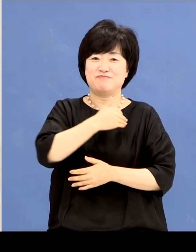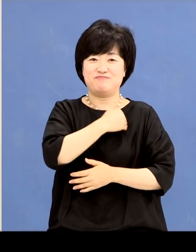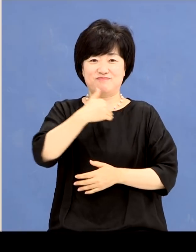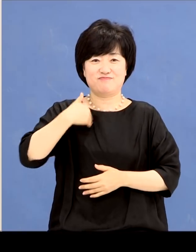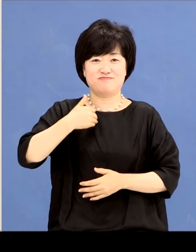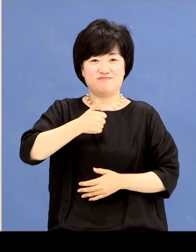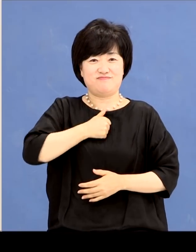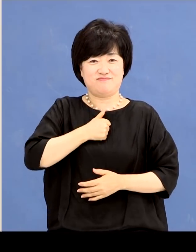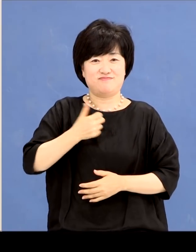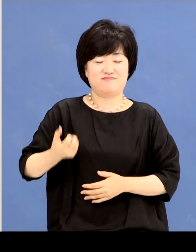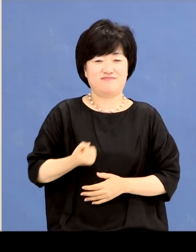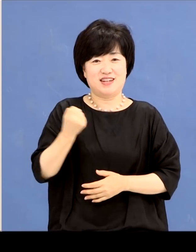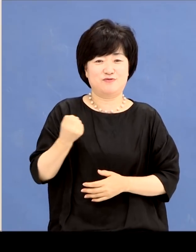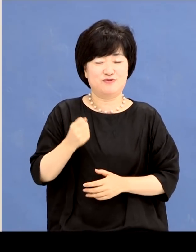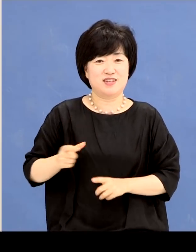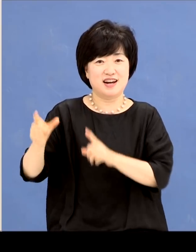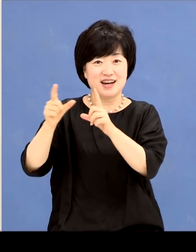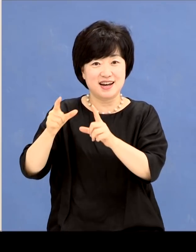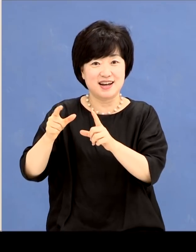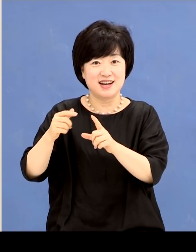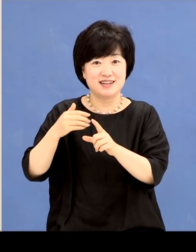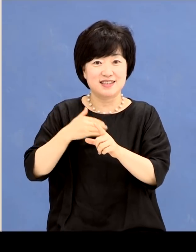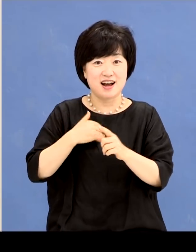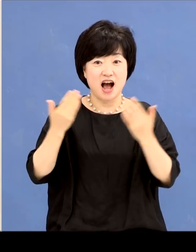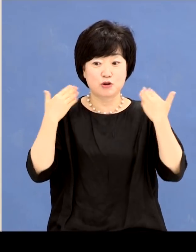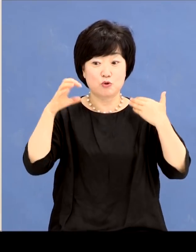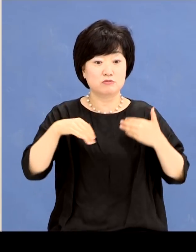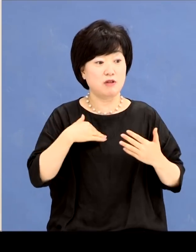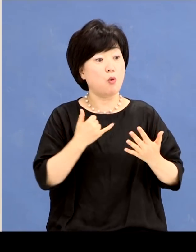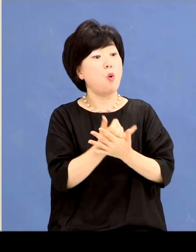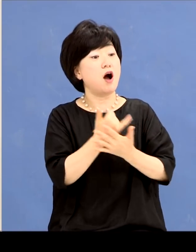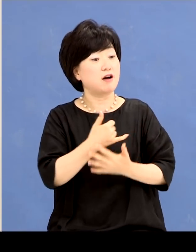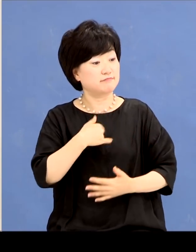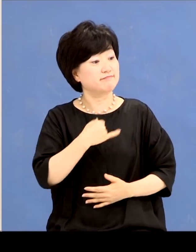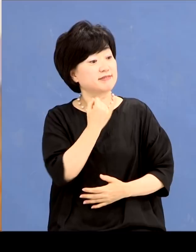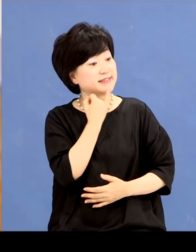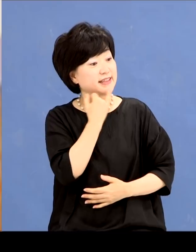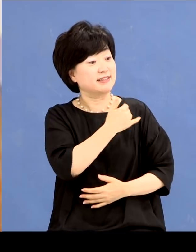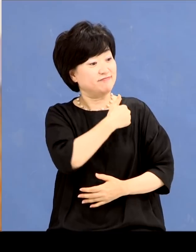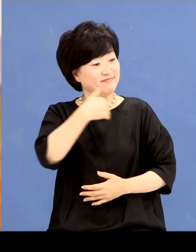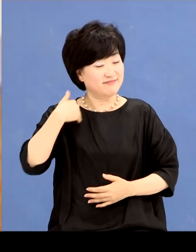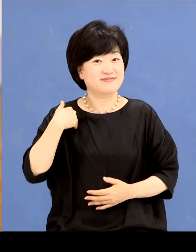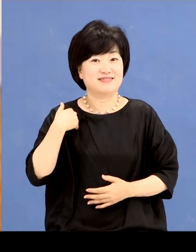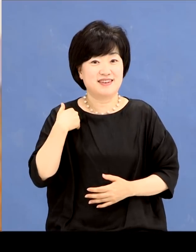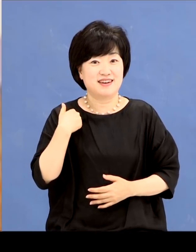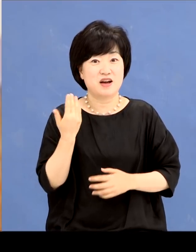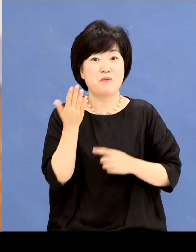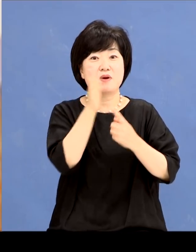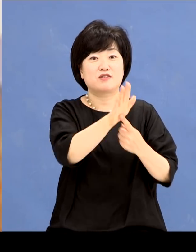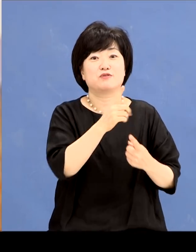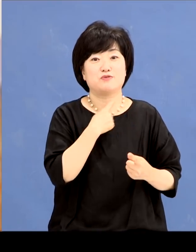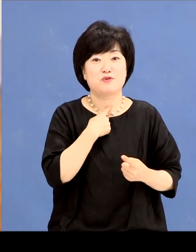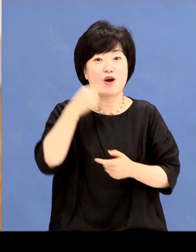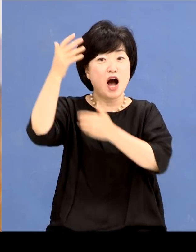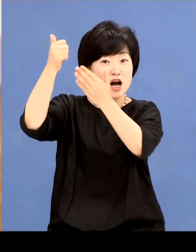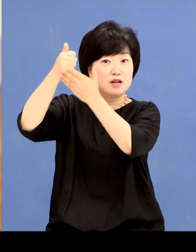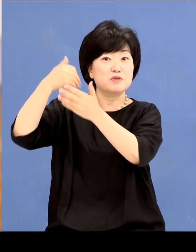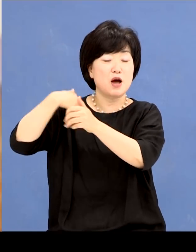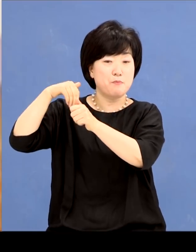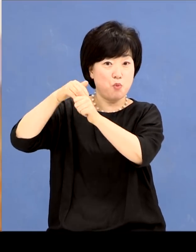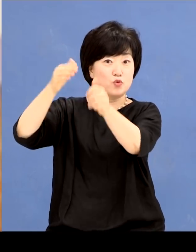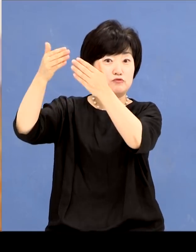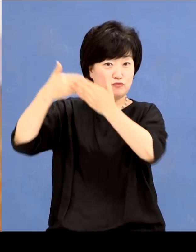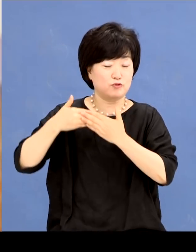그런 자신감으로 살았거든요. 네. 그래서 학교에서도 제가 고아라는 걸 당당하게 밝혔어요. 네. 네, 이제 하나님께서 나를